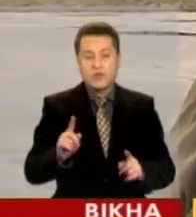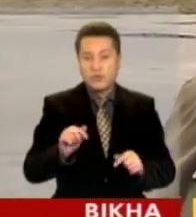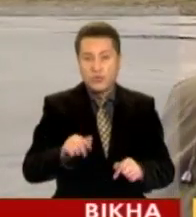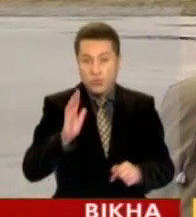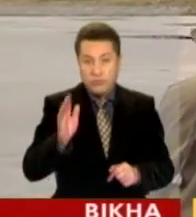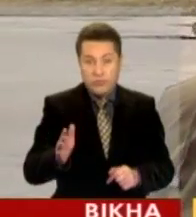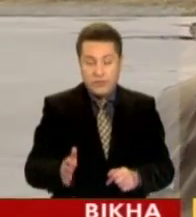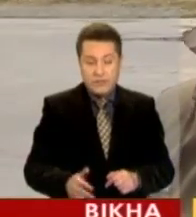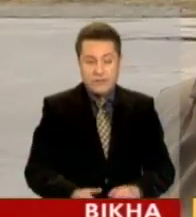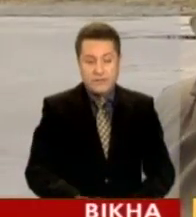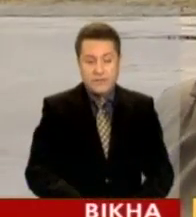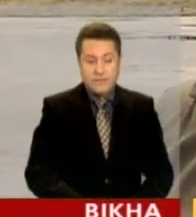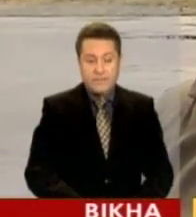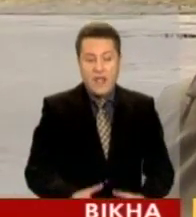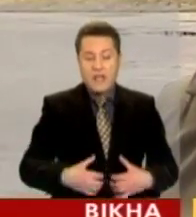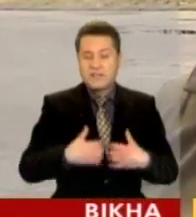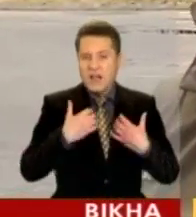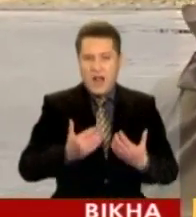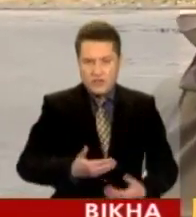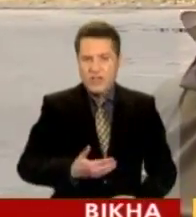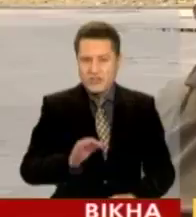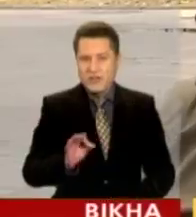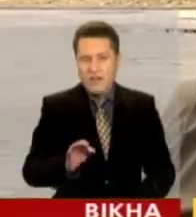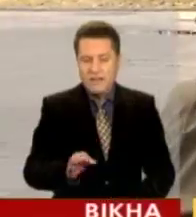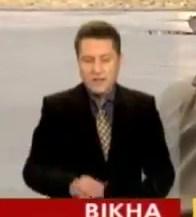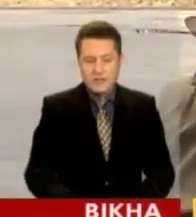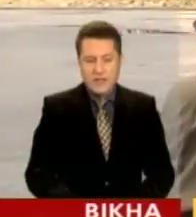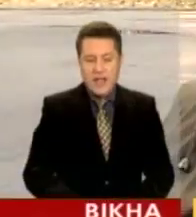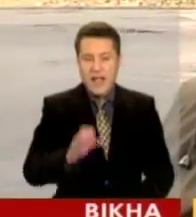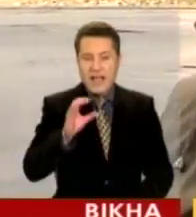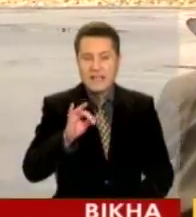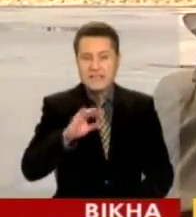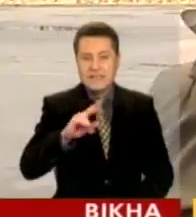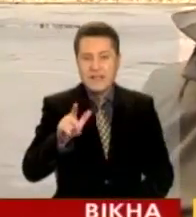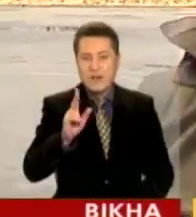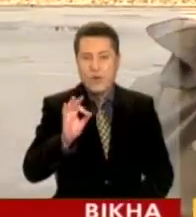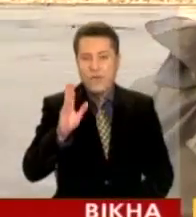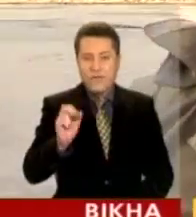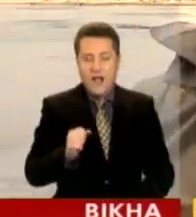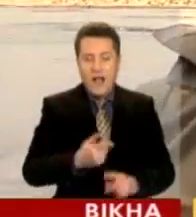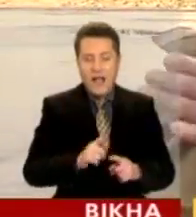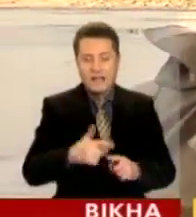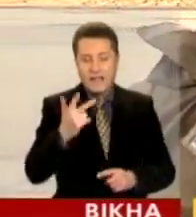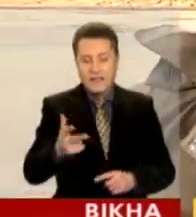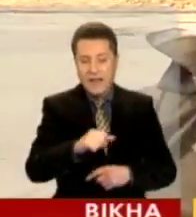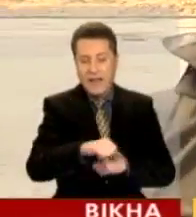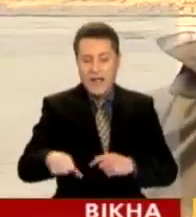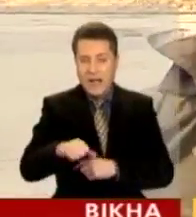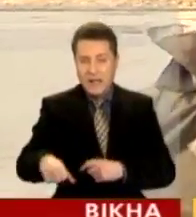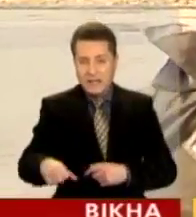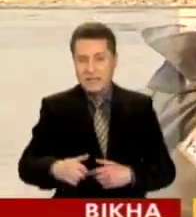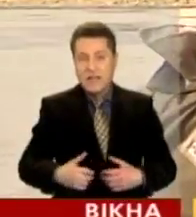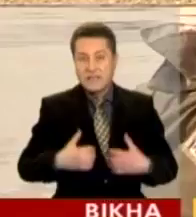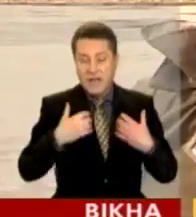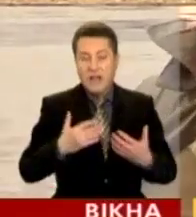Ну, страшно, звісно, жити. Тому що Сеньківка – це три границі. Страшно, якщо полетять ракети якісь,